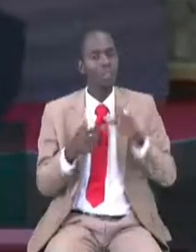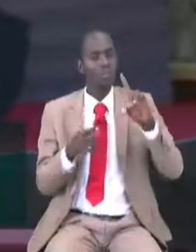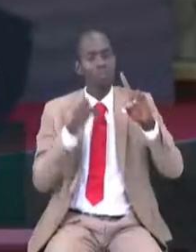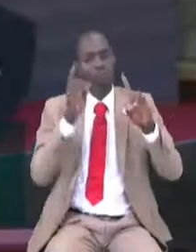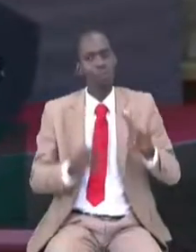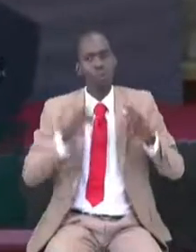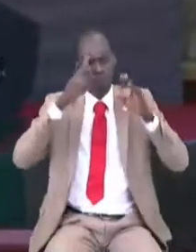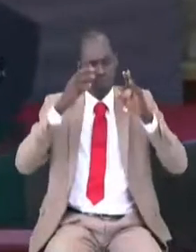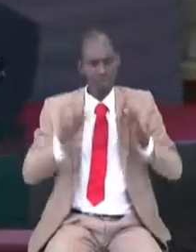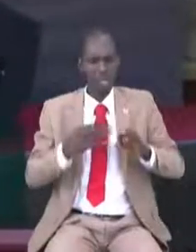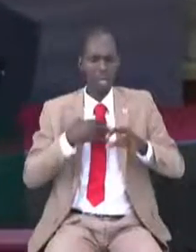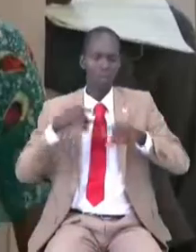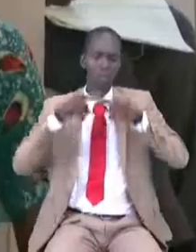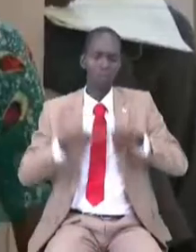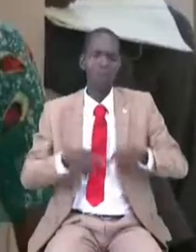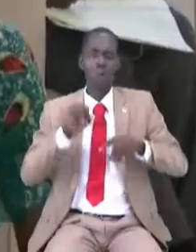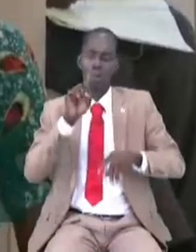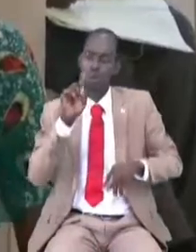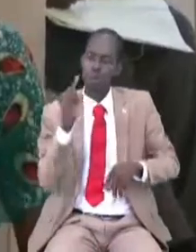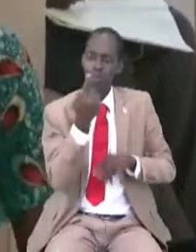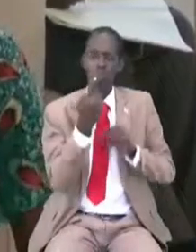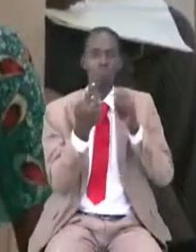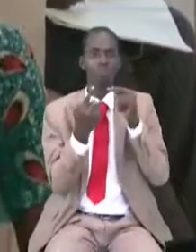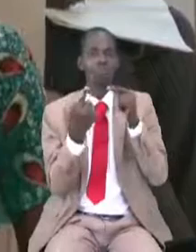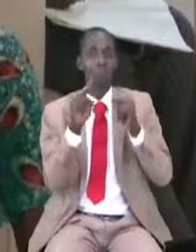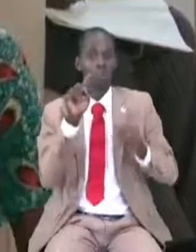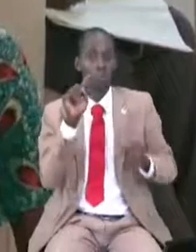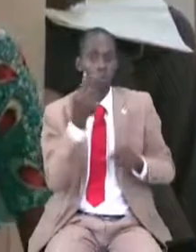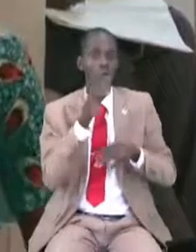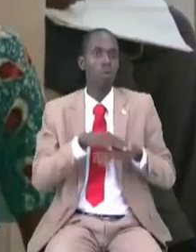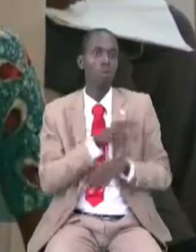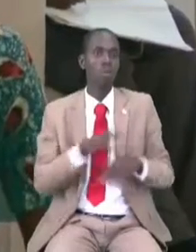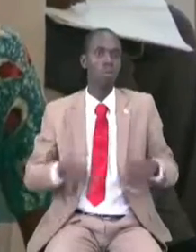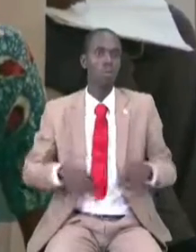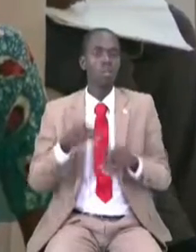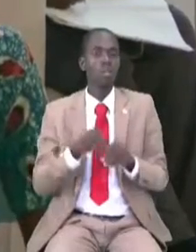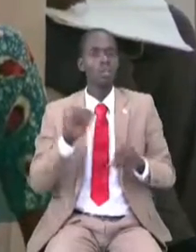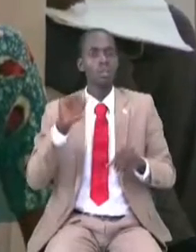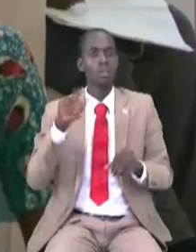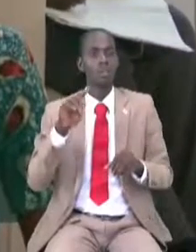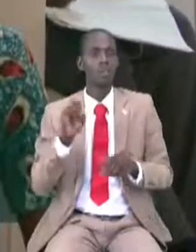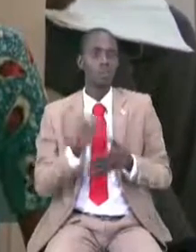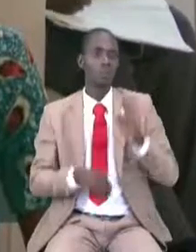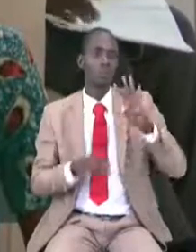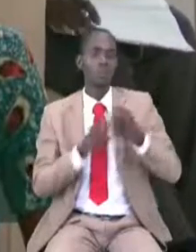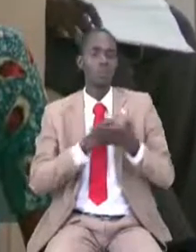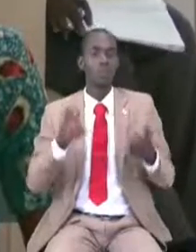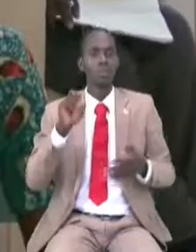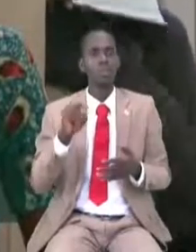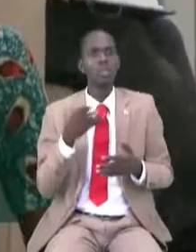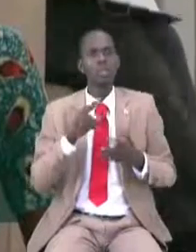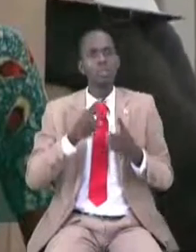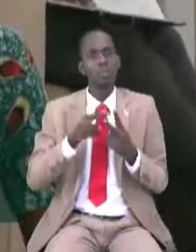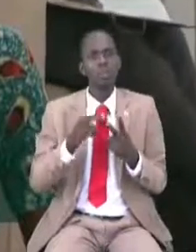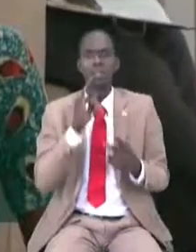Il n'y a de salut en aucun autre, car il n'y a sous le ciel aucun autre nom qui a été donné parmi les